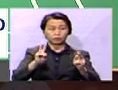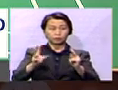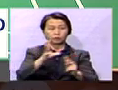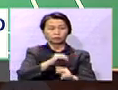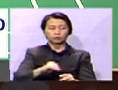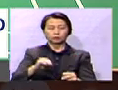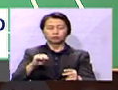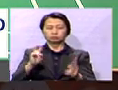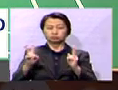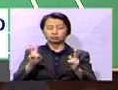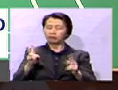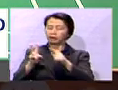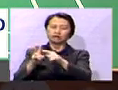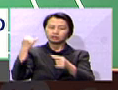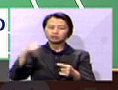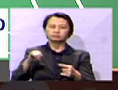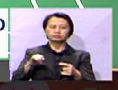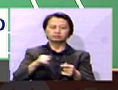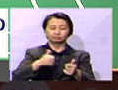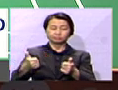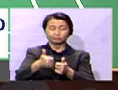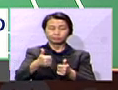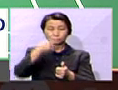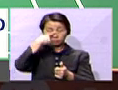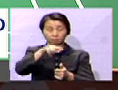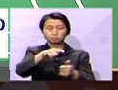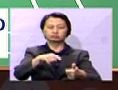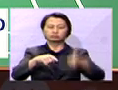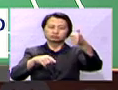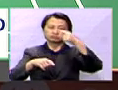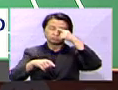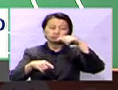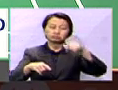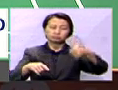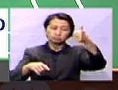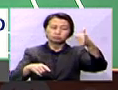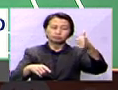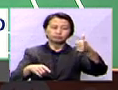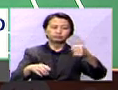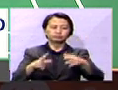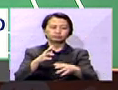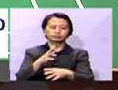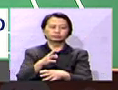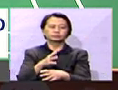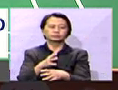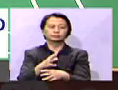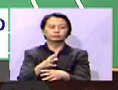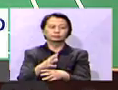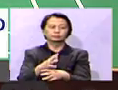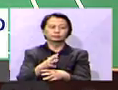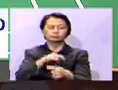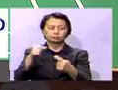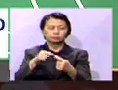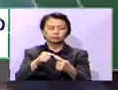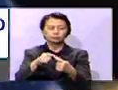dan Lee Meng Yan tidak mampu menyaingi kehebatan beregu Thailand Jongkupan Kitarakul dan Rawinda Prajongjai